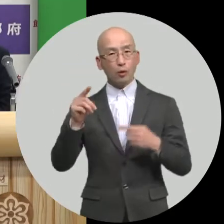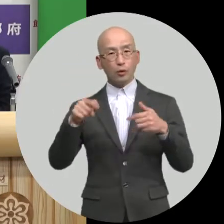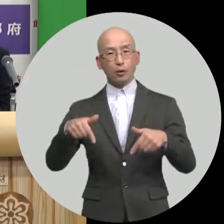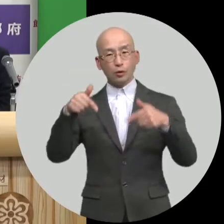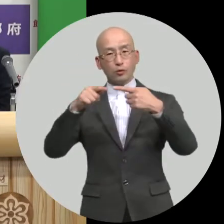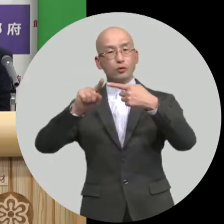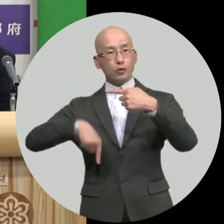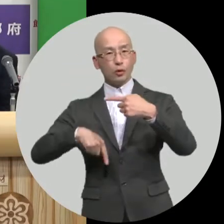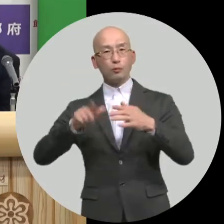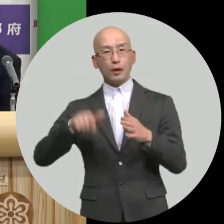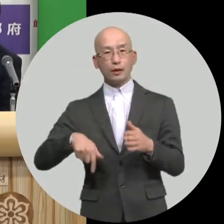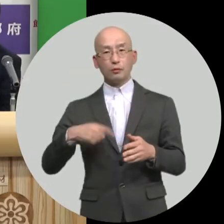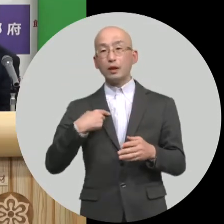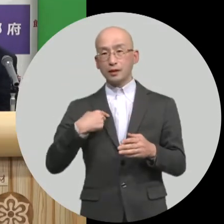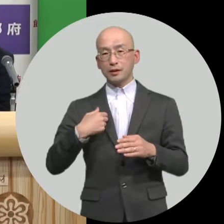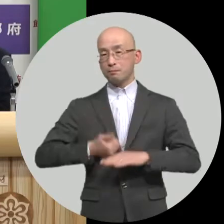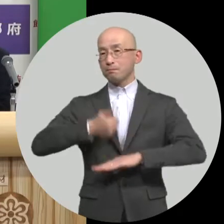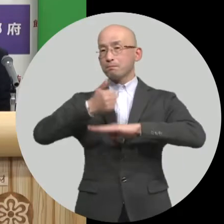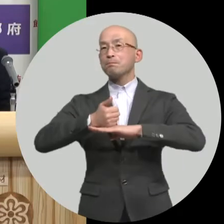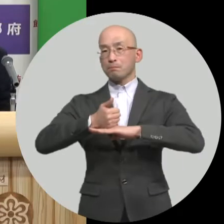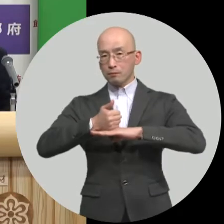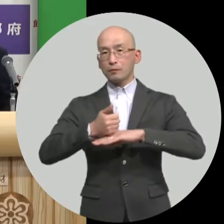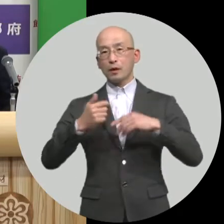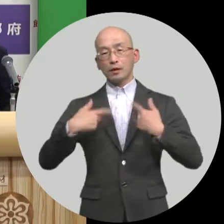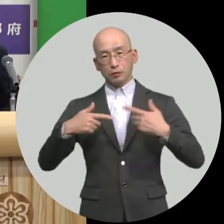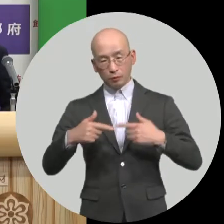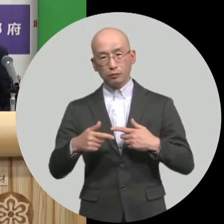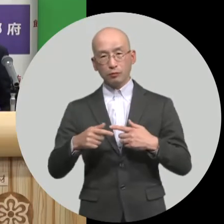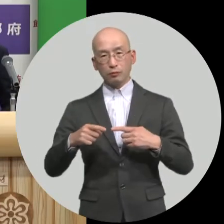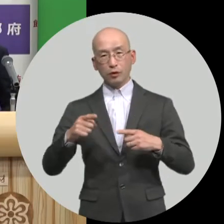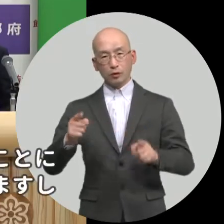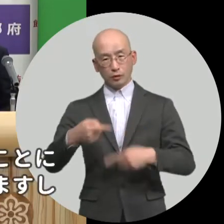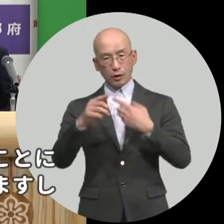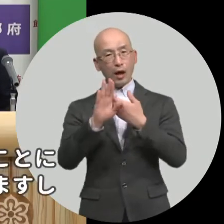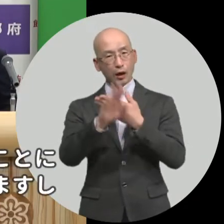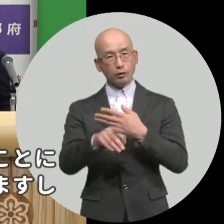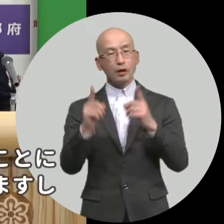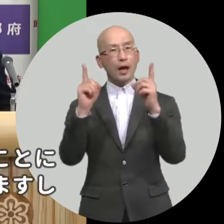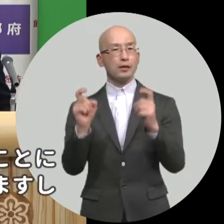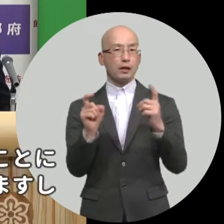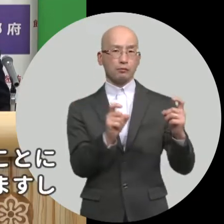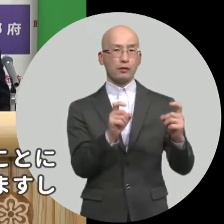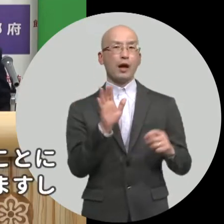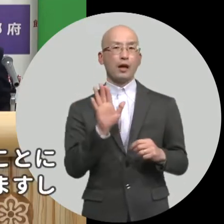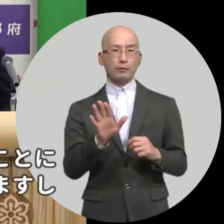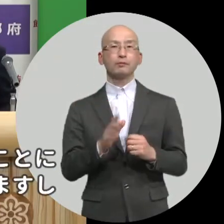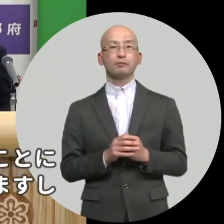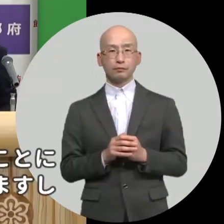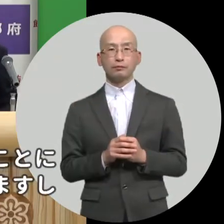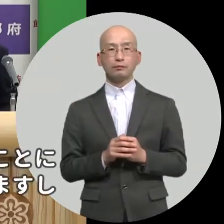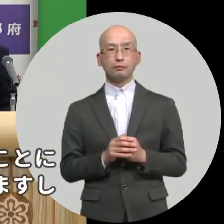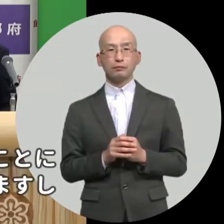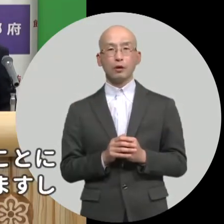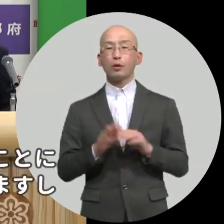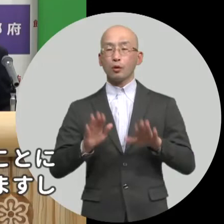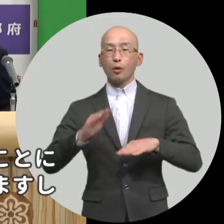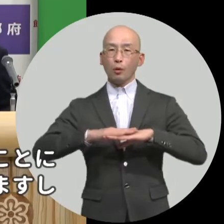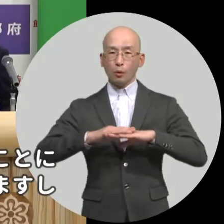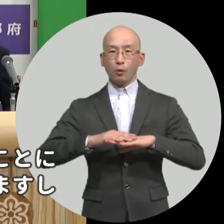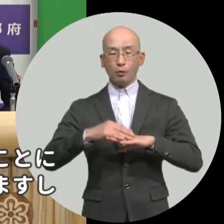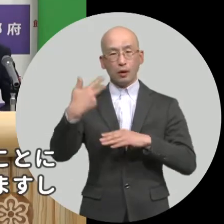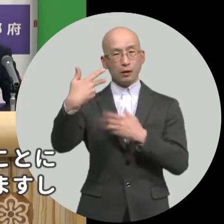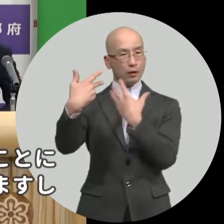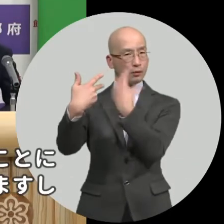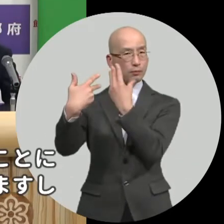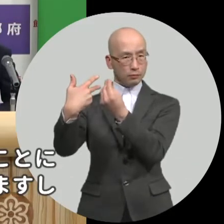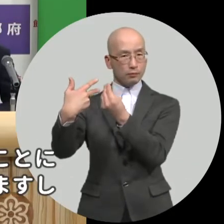年明けに年頭の挨拶をしておりますけれども、それにつきましては、来年は、 ビデオメッセージということでさせていただき